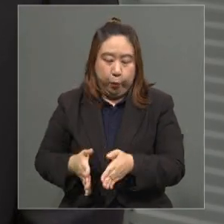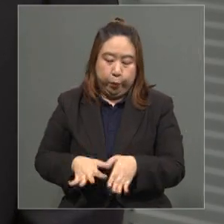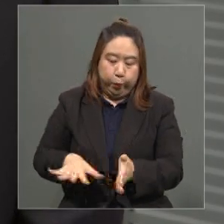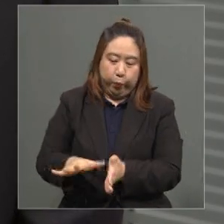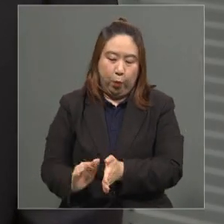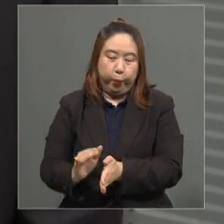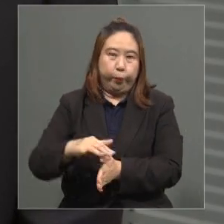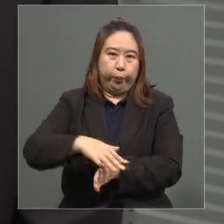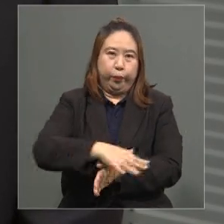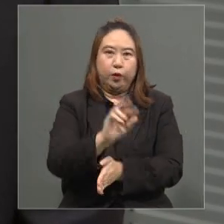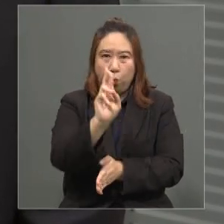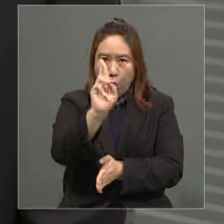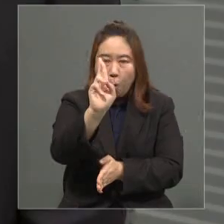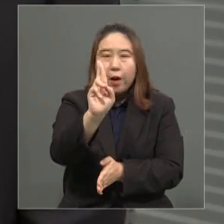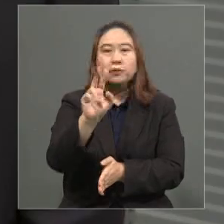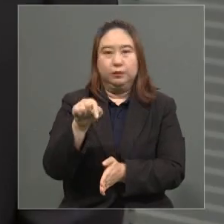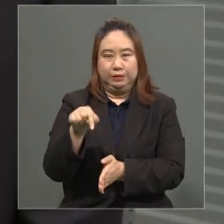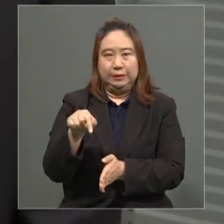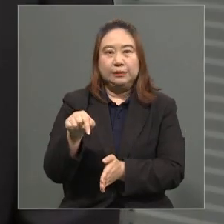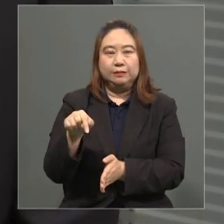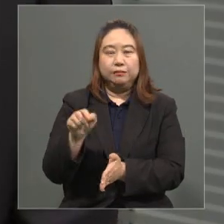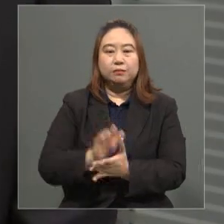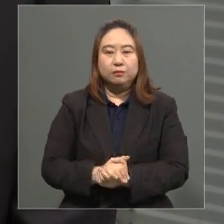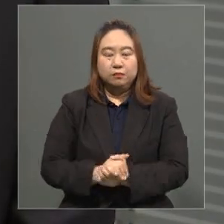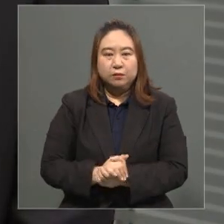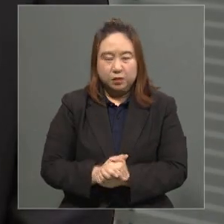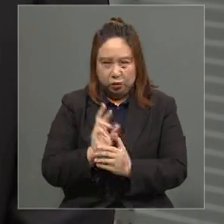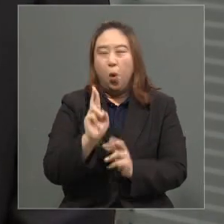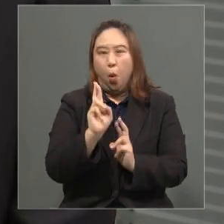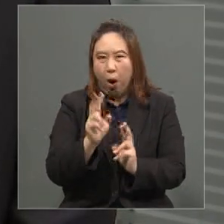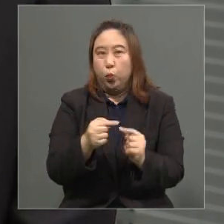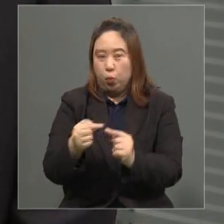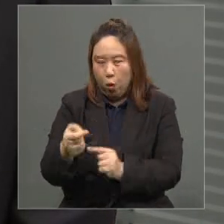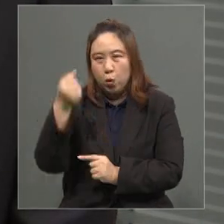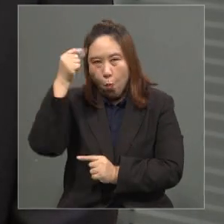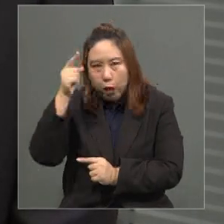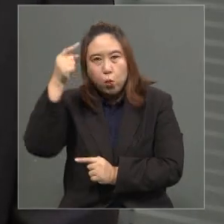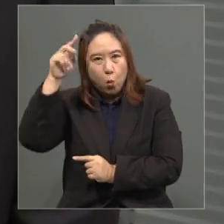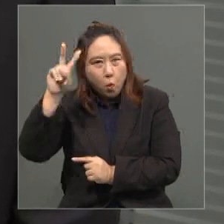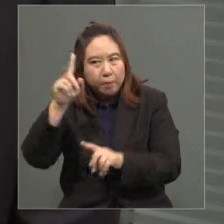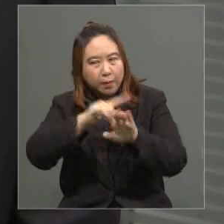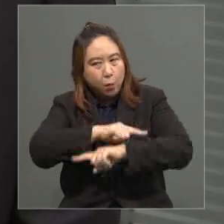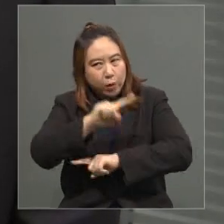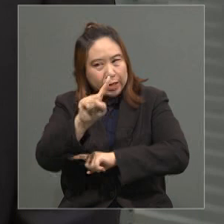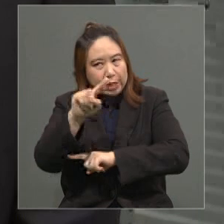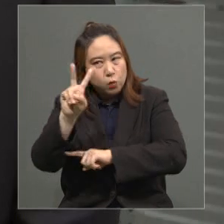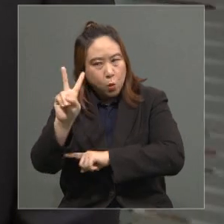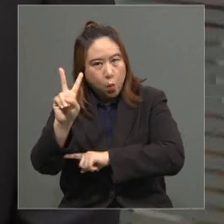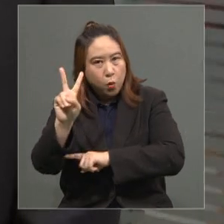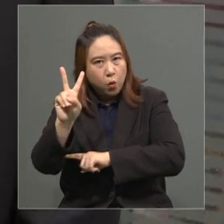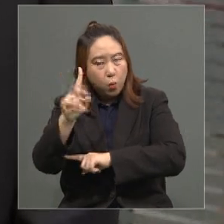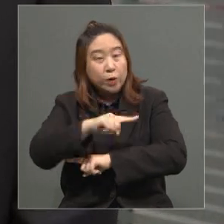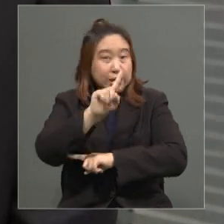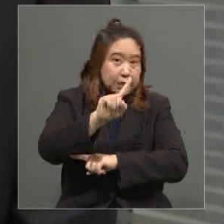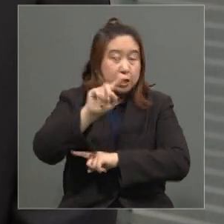Garriamเรองข